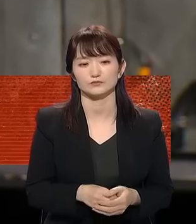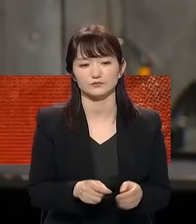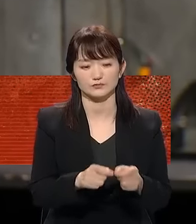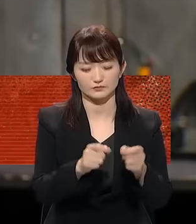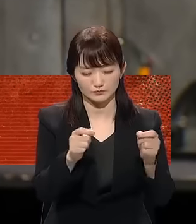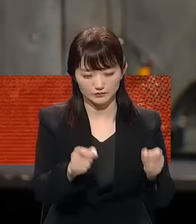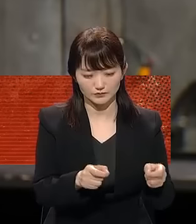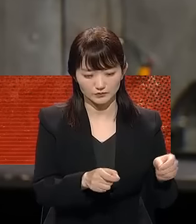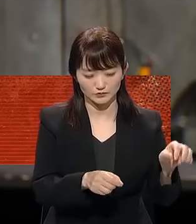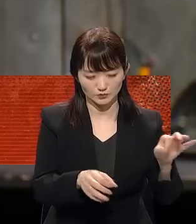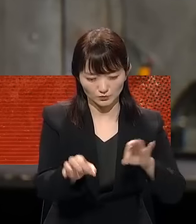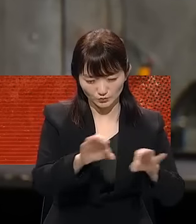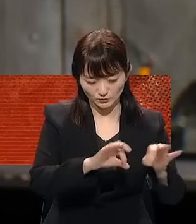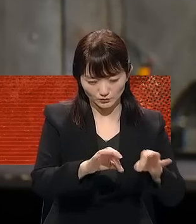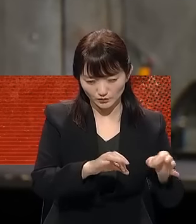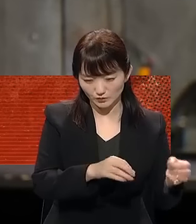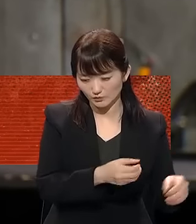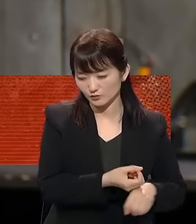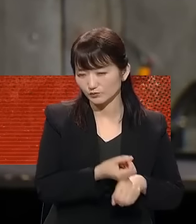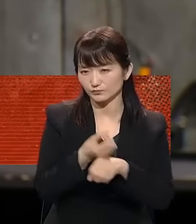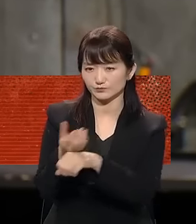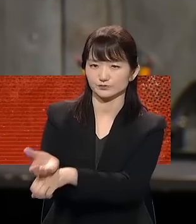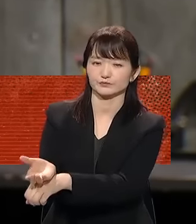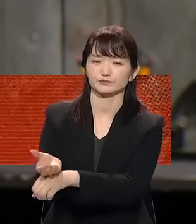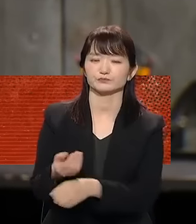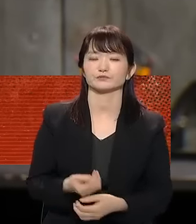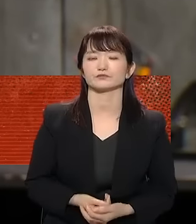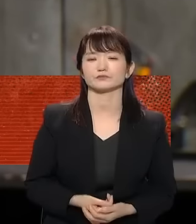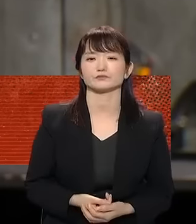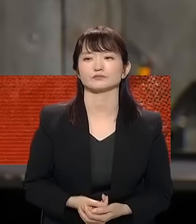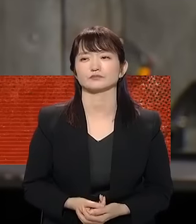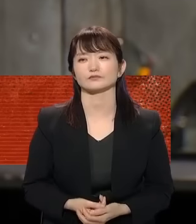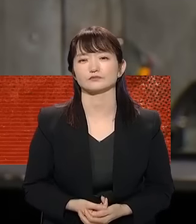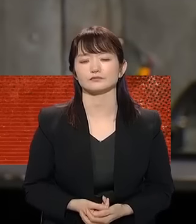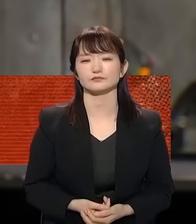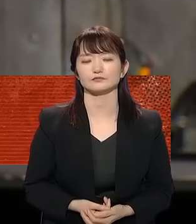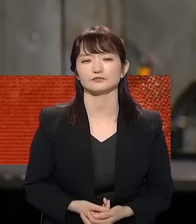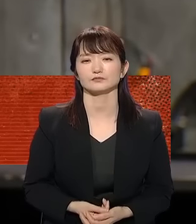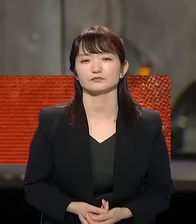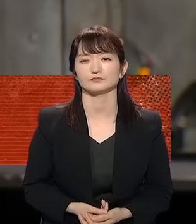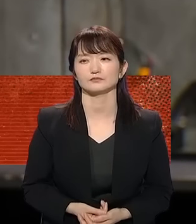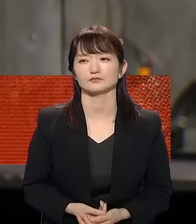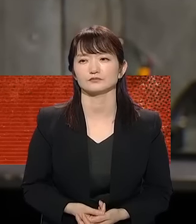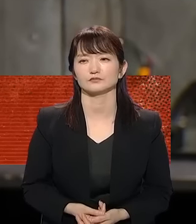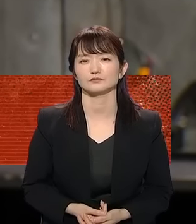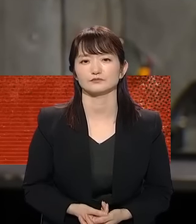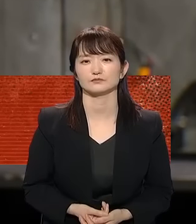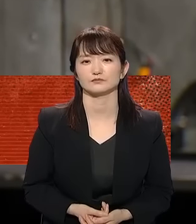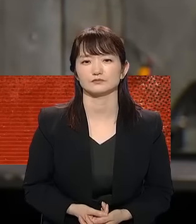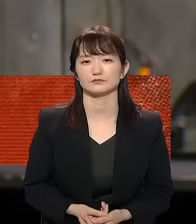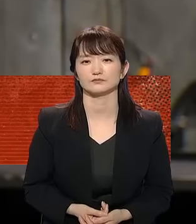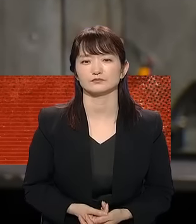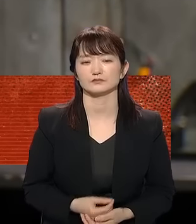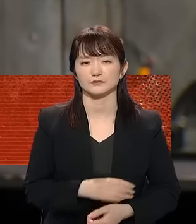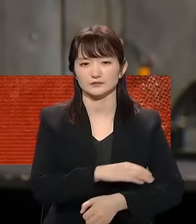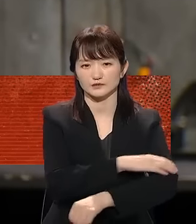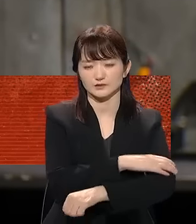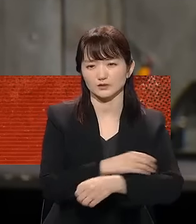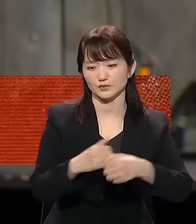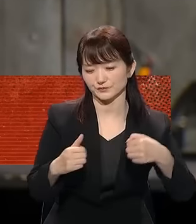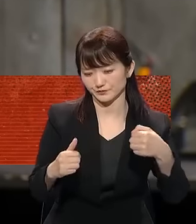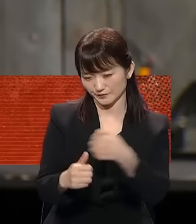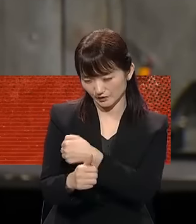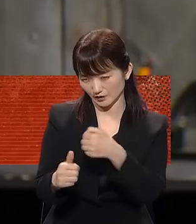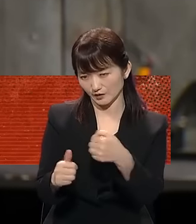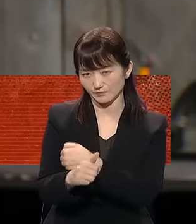걷어 줘 가지고 이렇게 전달을 받았는데요 당시 이제 경찰이 아까 말씀드렸던 독직 폭행 혐의로 어 검찰에 고발